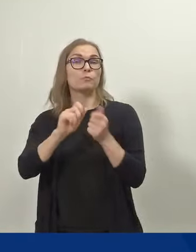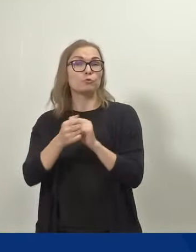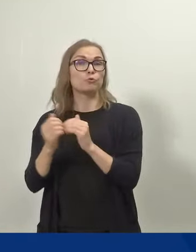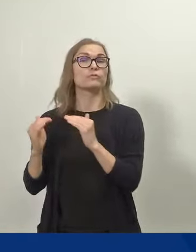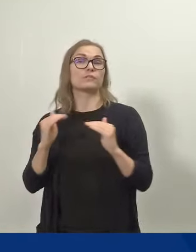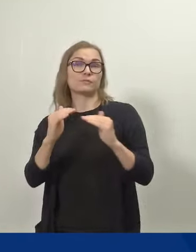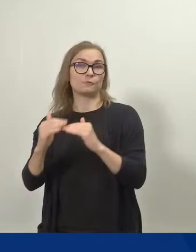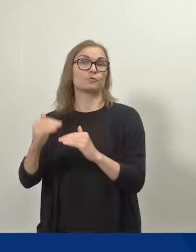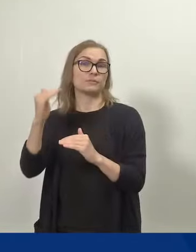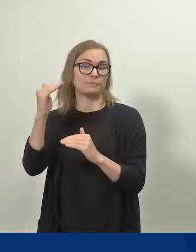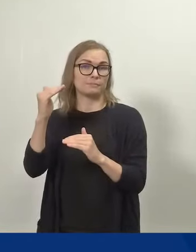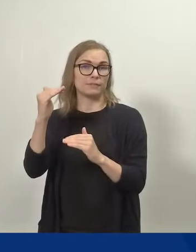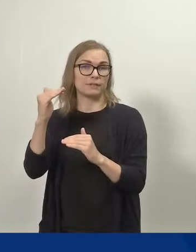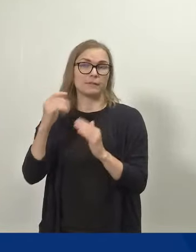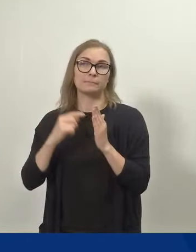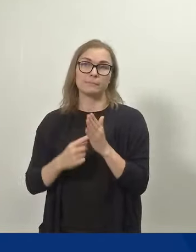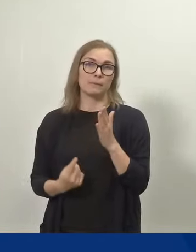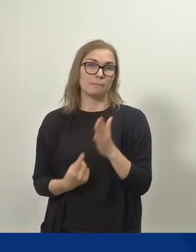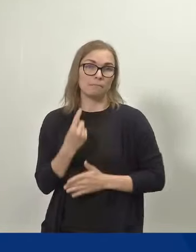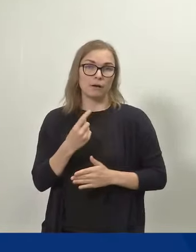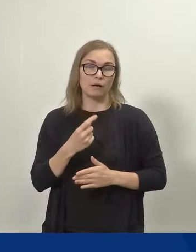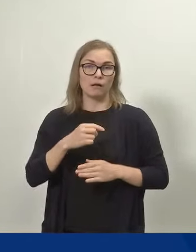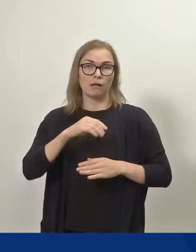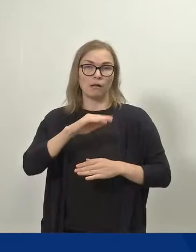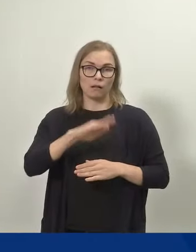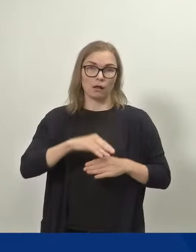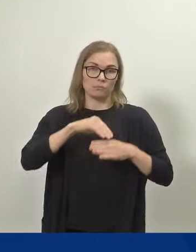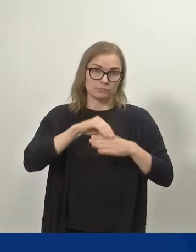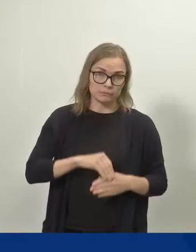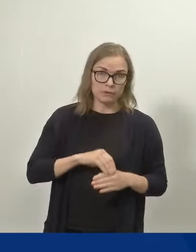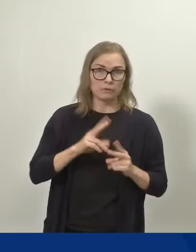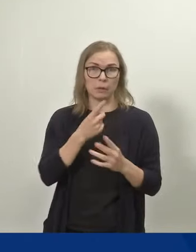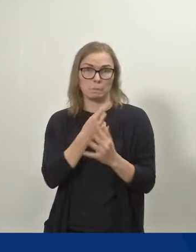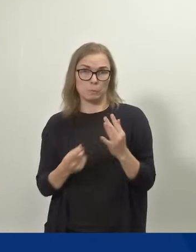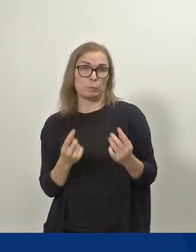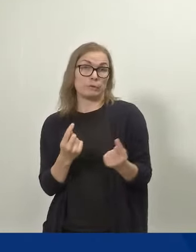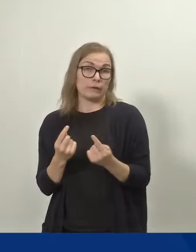tasaisemmin esimerkiksi sairaan lapsen hoitotilanteissa.